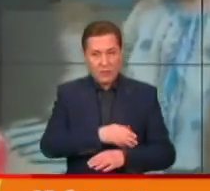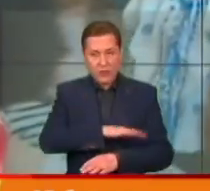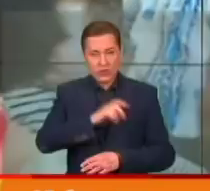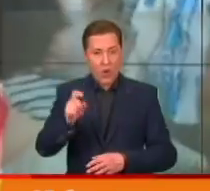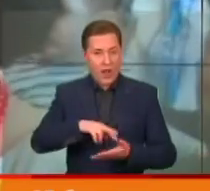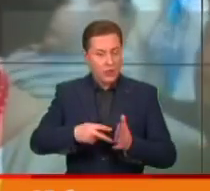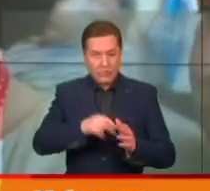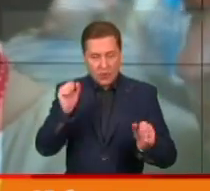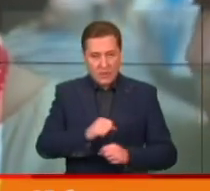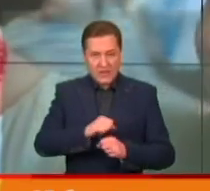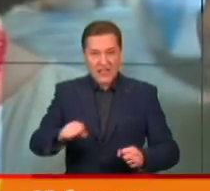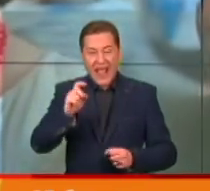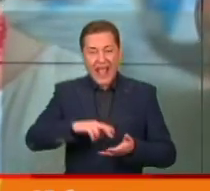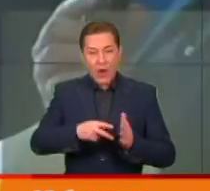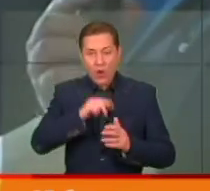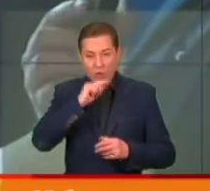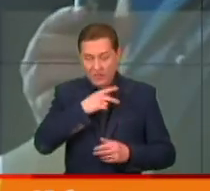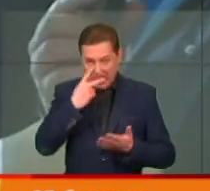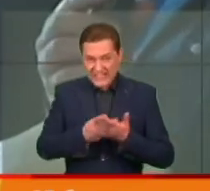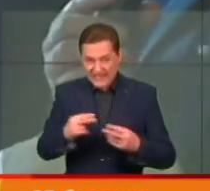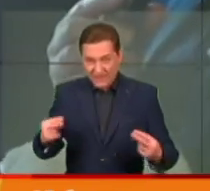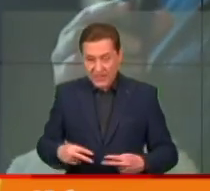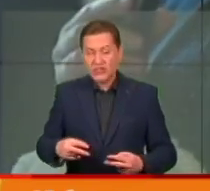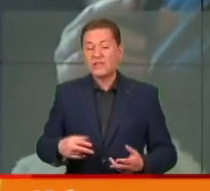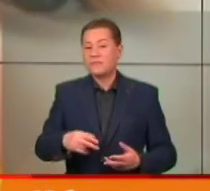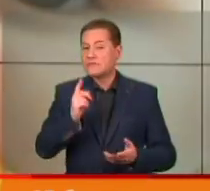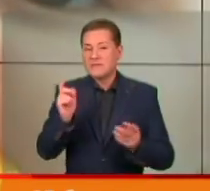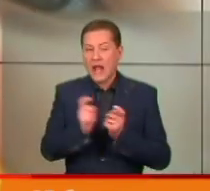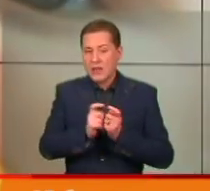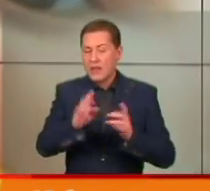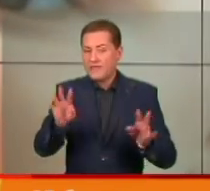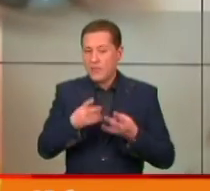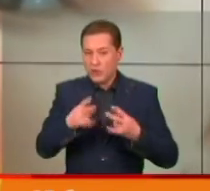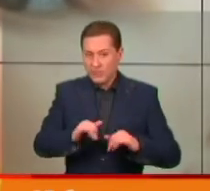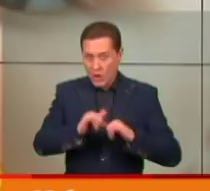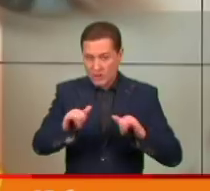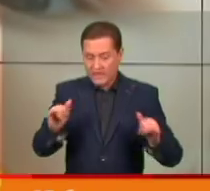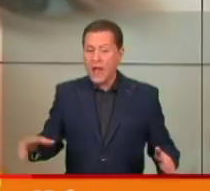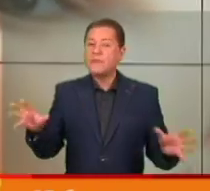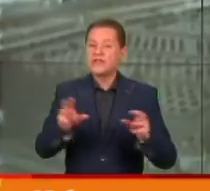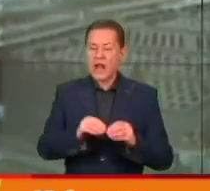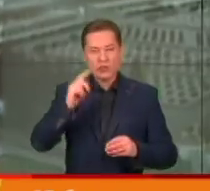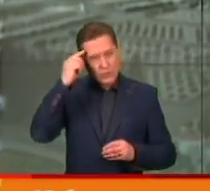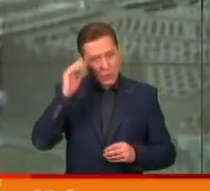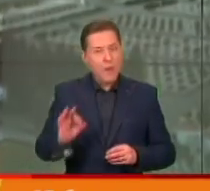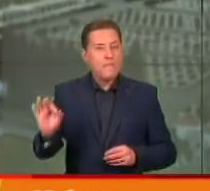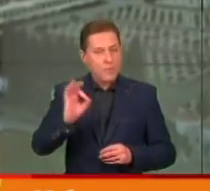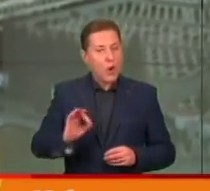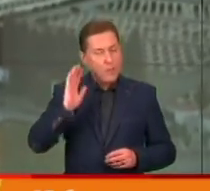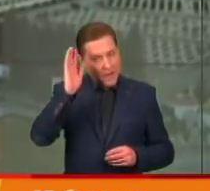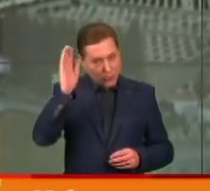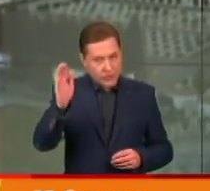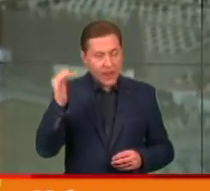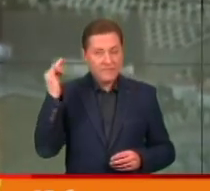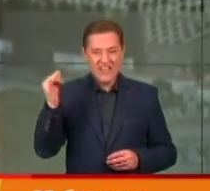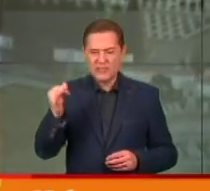Тож економіка чітко свідчить, скандалів не потрібно. Розвиваємось разом, думаємо про майбутнє.